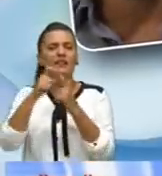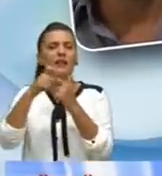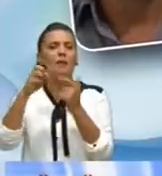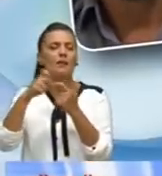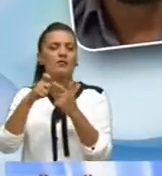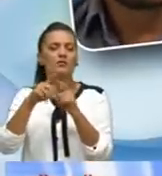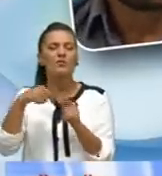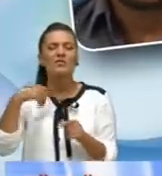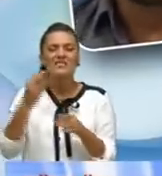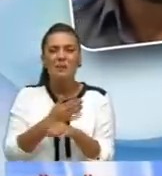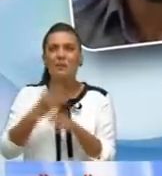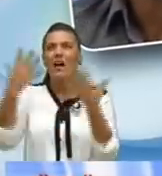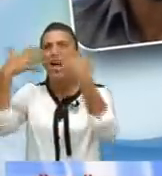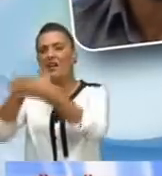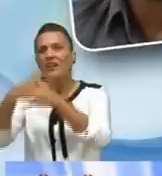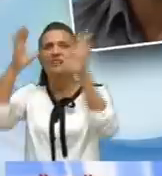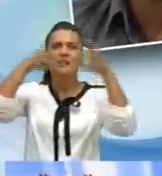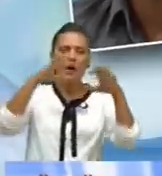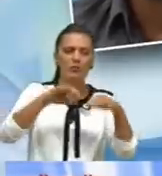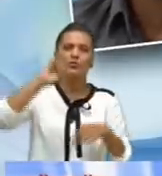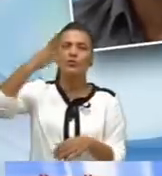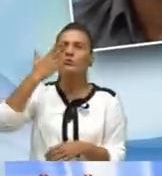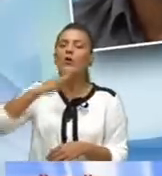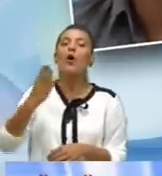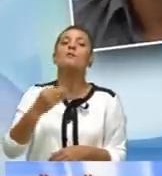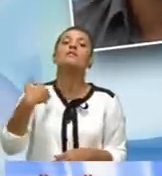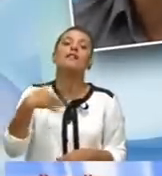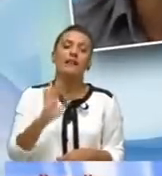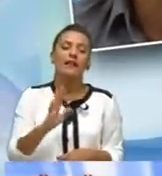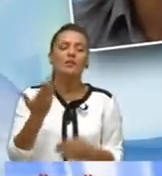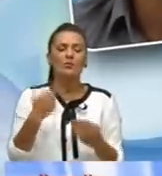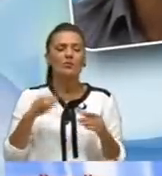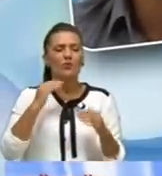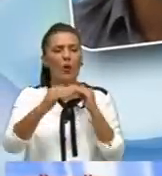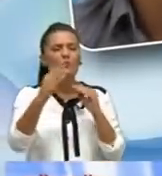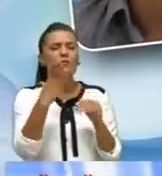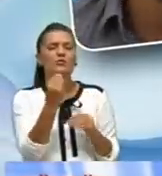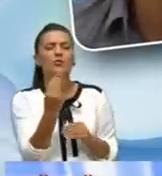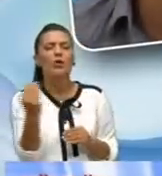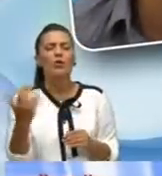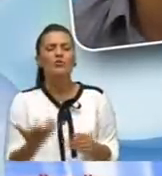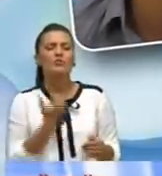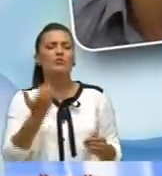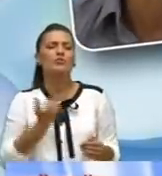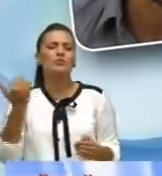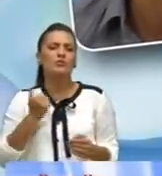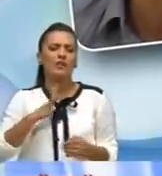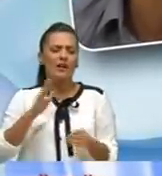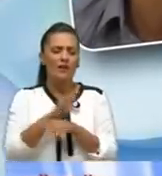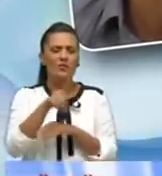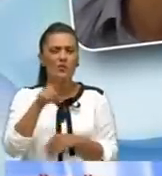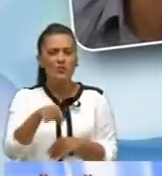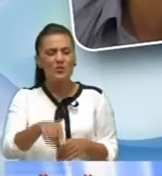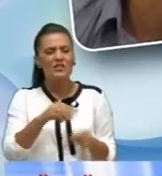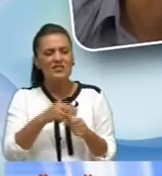zaten havanın kararması, yağmurun yağması, güneşin yok olması da değil. Değil zaten toplumsal pek çok hüzün var hayatımızda. Çok bunlarla